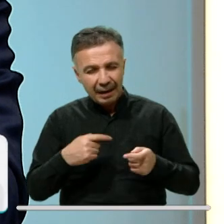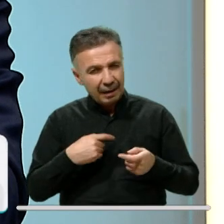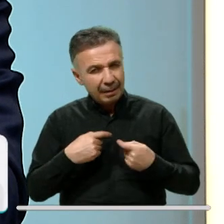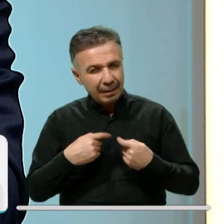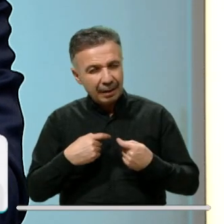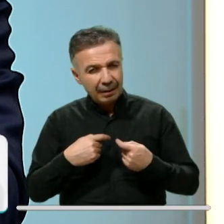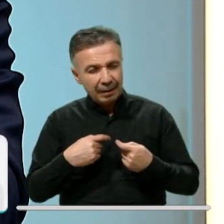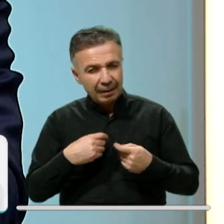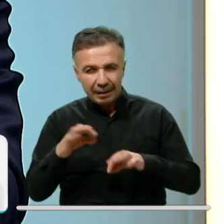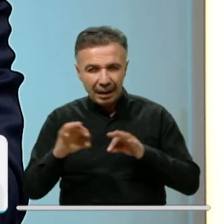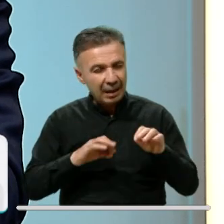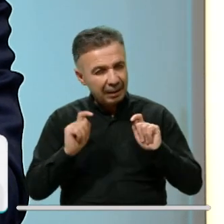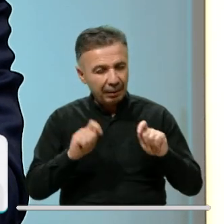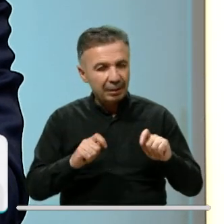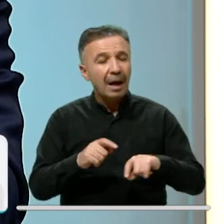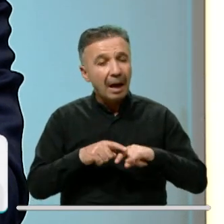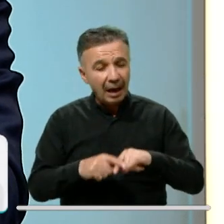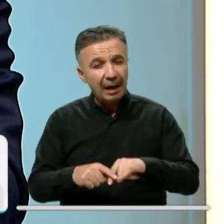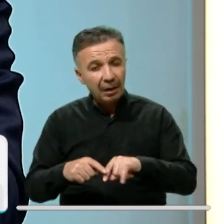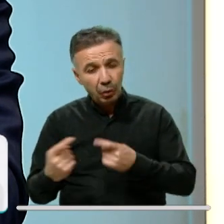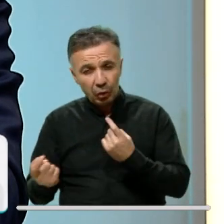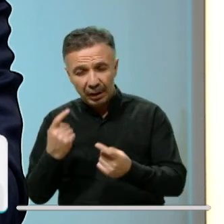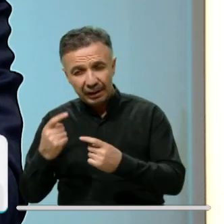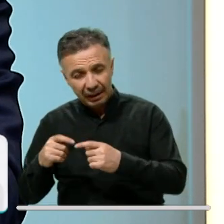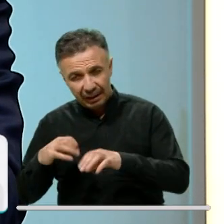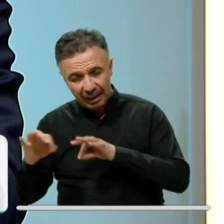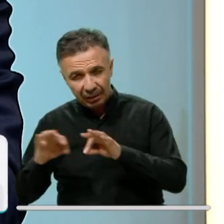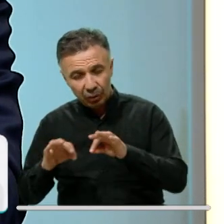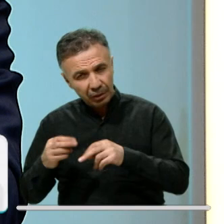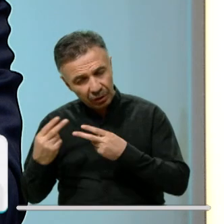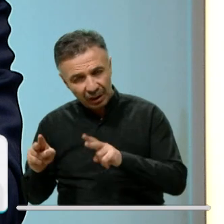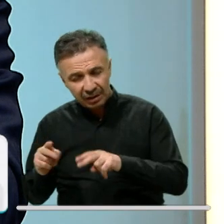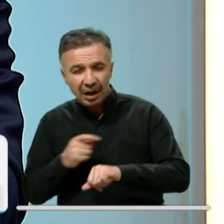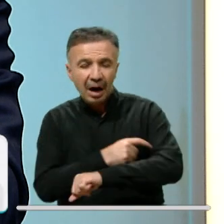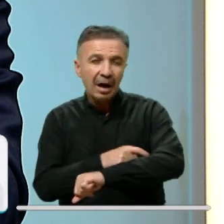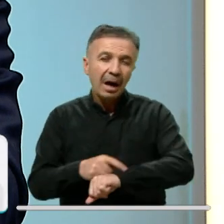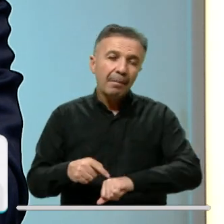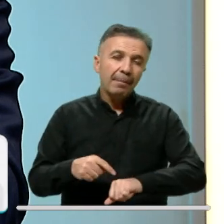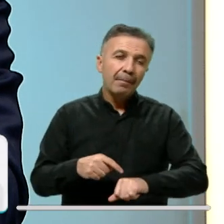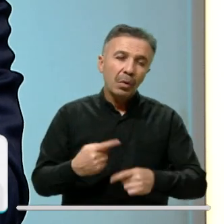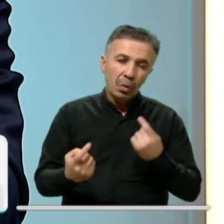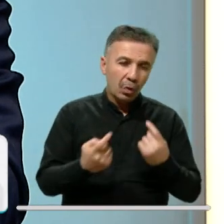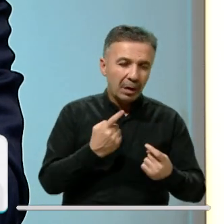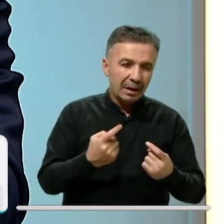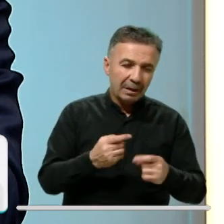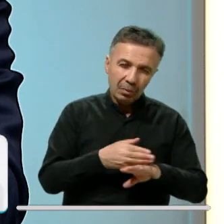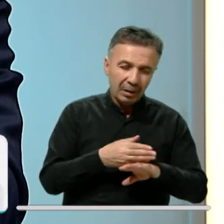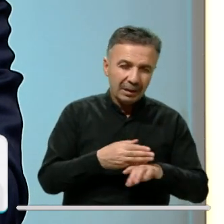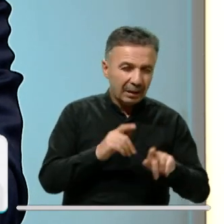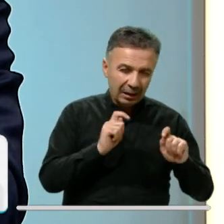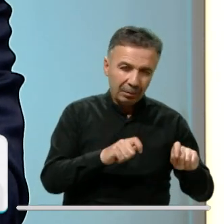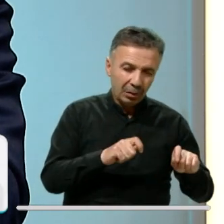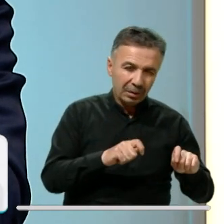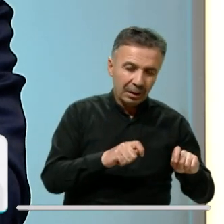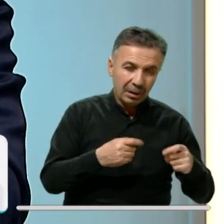ürünlerde değerlendiriliyorsa caizdir. Eğer haram ürünler varsa bu caiz değildir. Kişiler bunun takibini